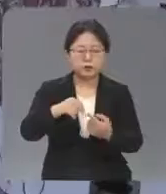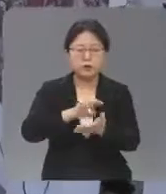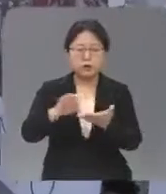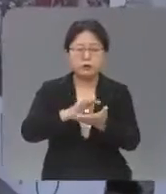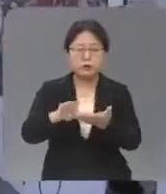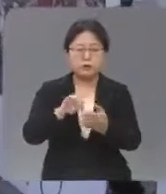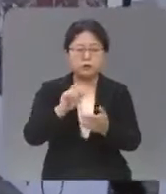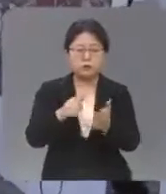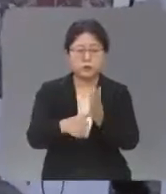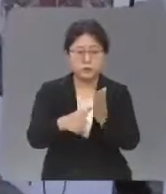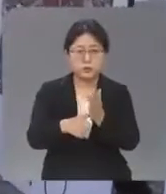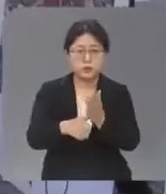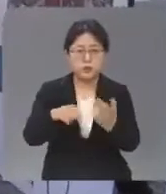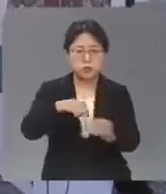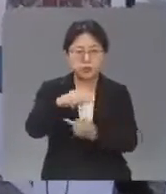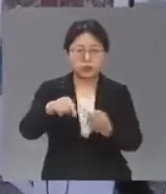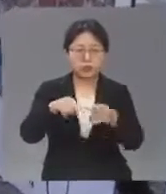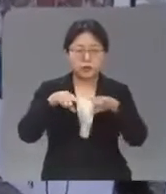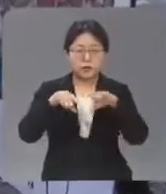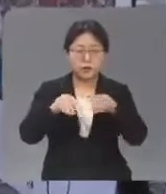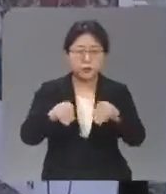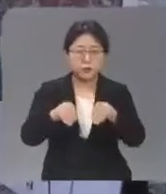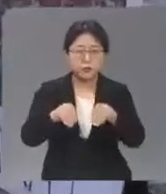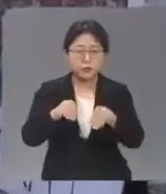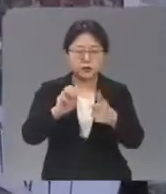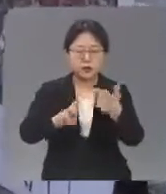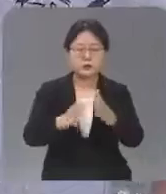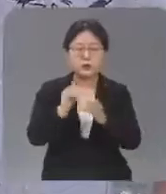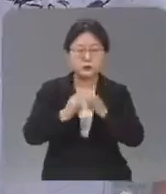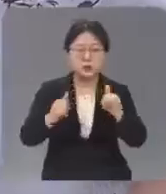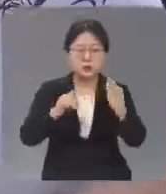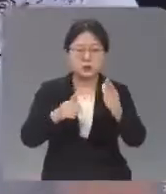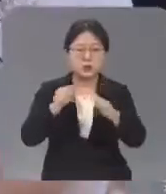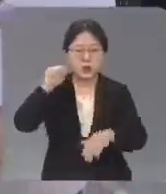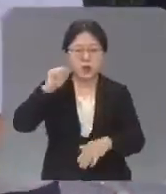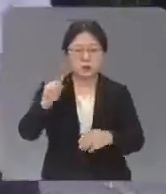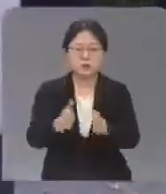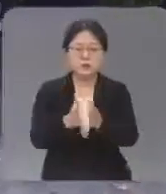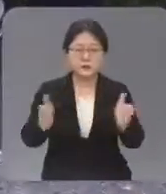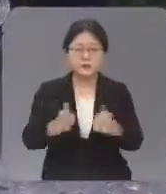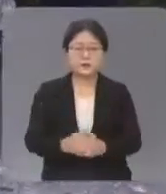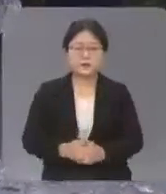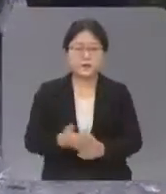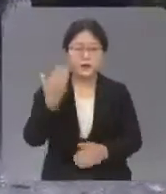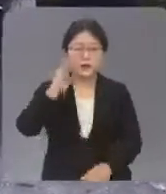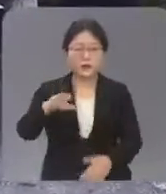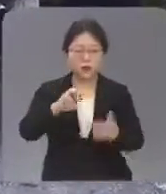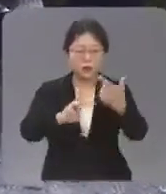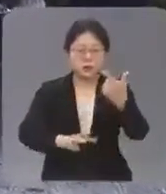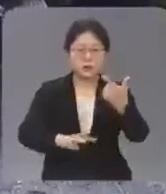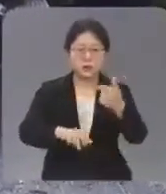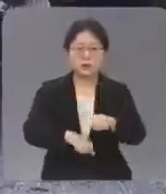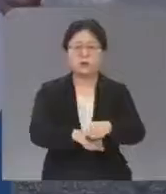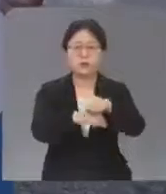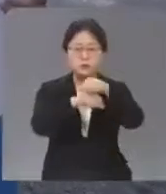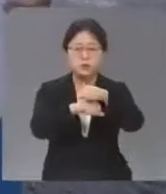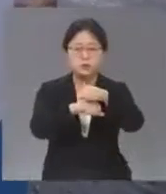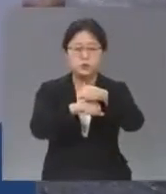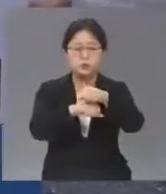장성군 물류센터의 야적장. 3만 4천 톤 규모의 적재물이 검은 비닐로 덮여 있습니다. 나주